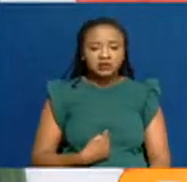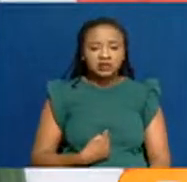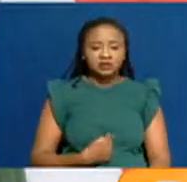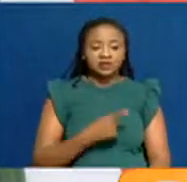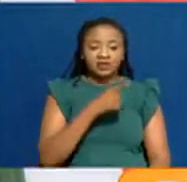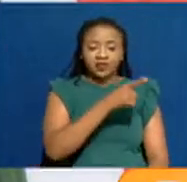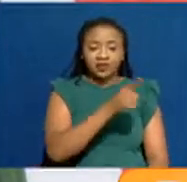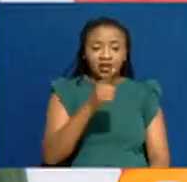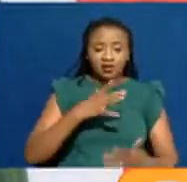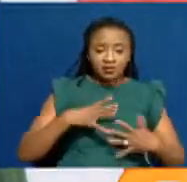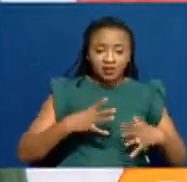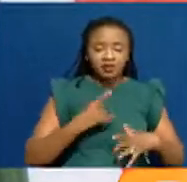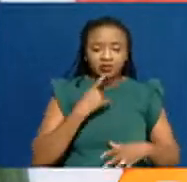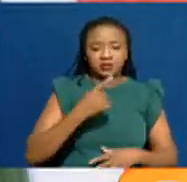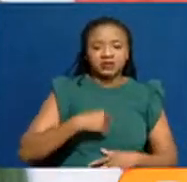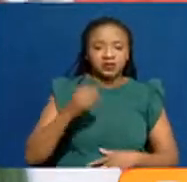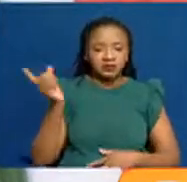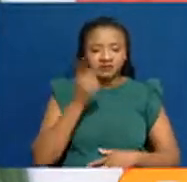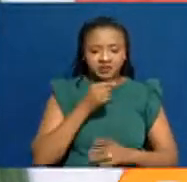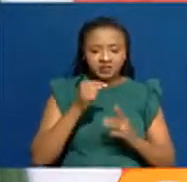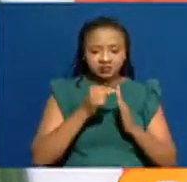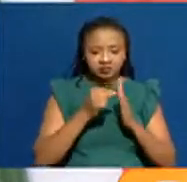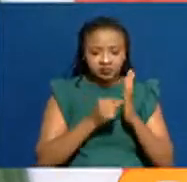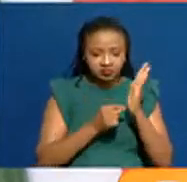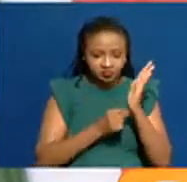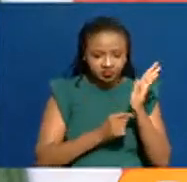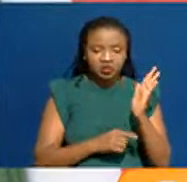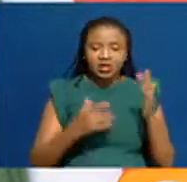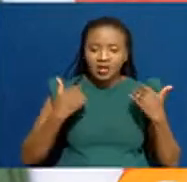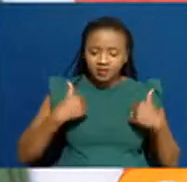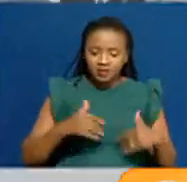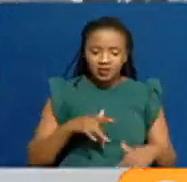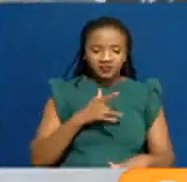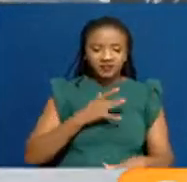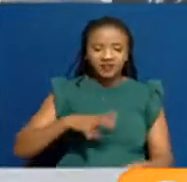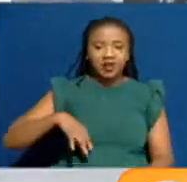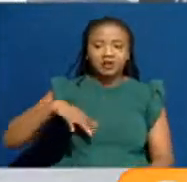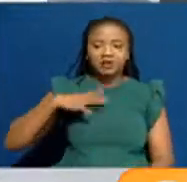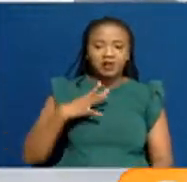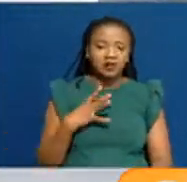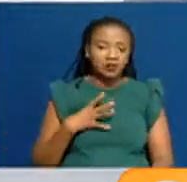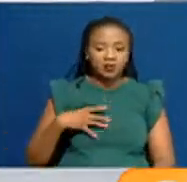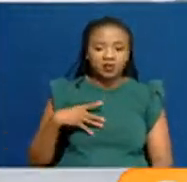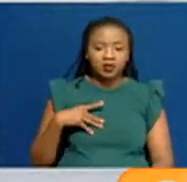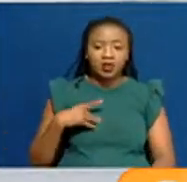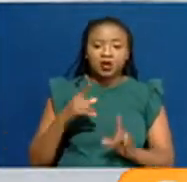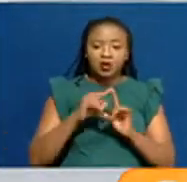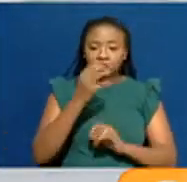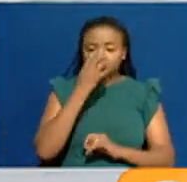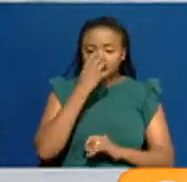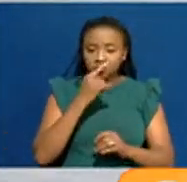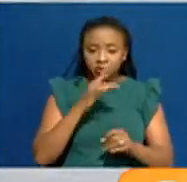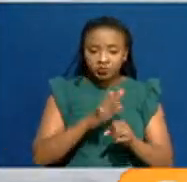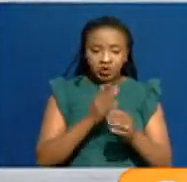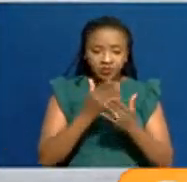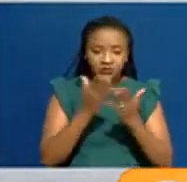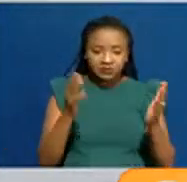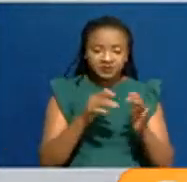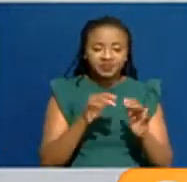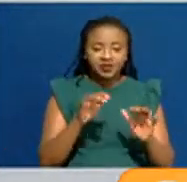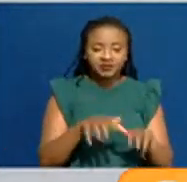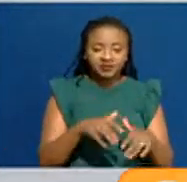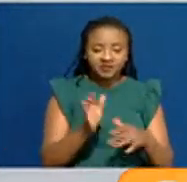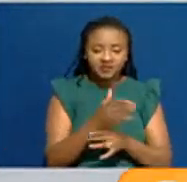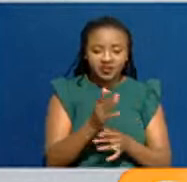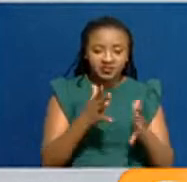hawa wangwana wakatueleza haya mambo. And I am very proud today. Rais Ruto amewahakikishia wavuvi katika ziwa Victoria